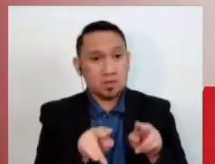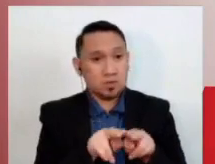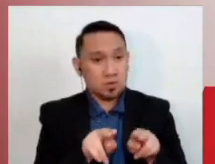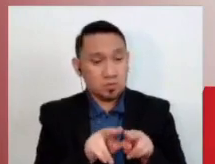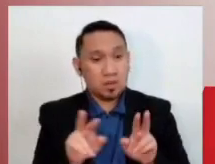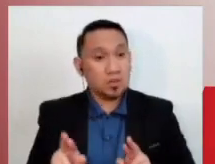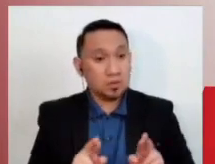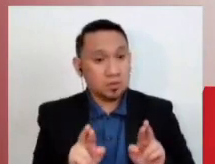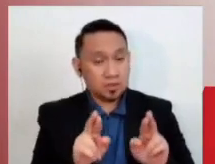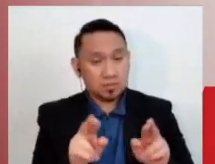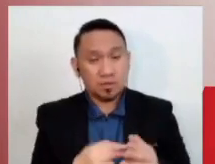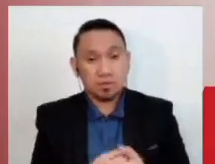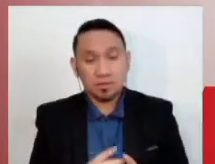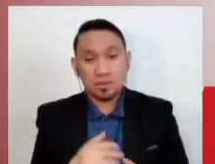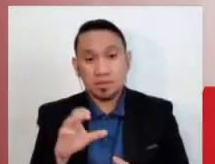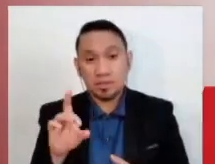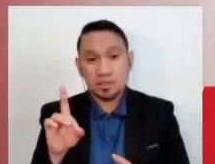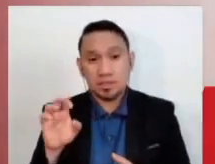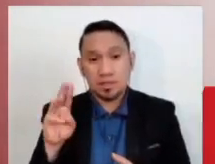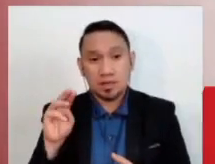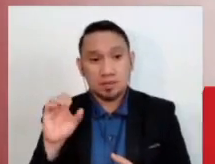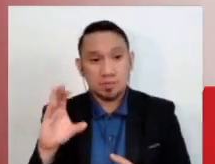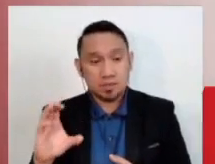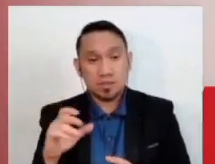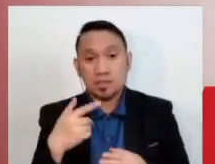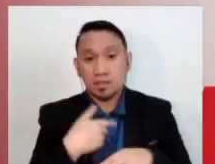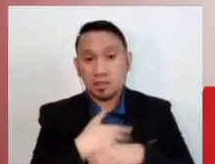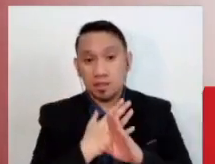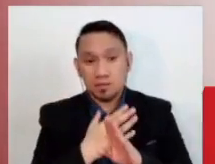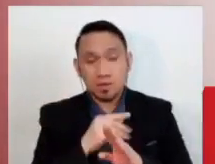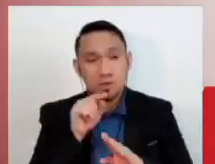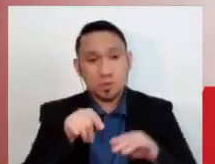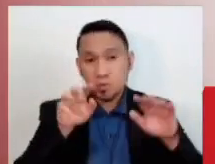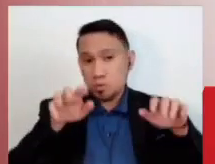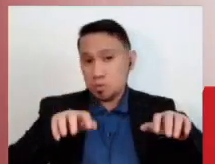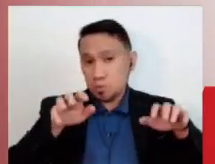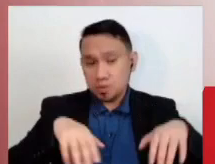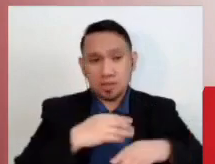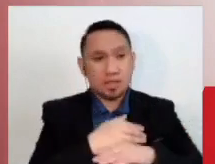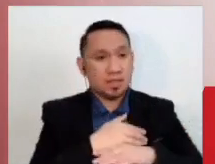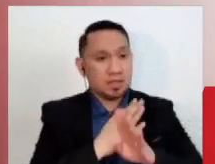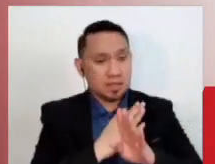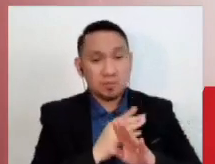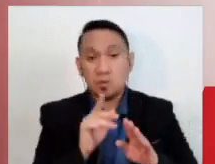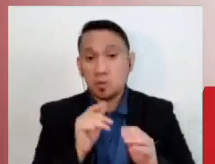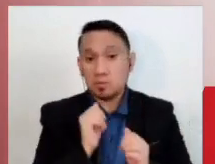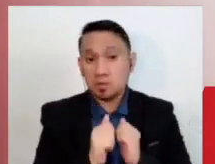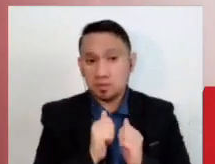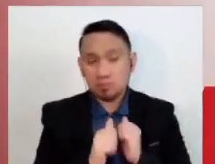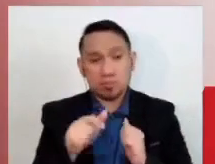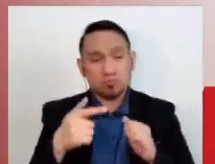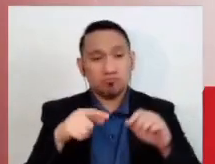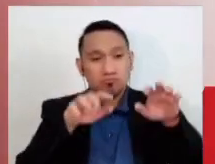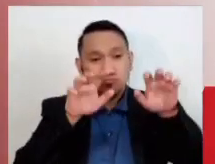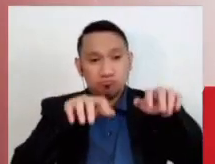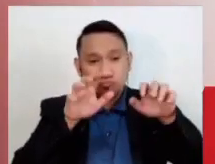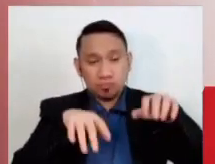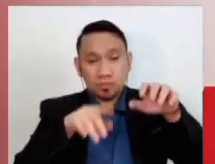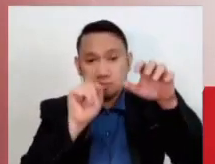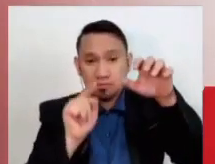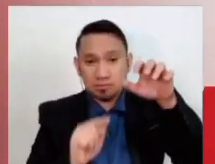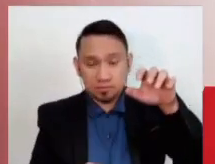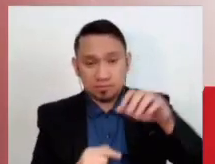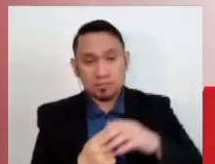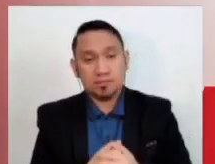sa CDRRMC ng Davao City. Ang pag-uulan sa Davao City ay dulot ng localized thunderstorm at habagat batay sa ulat